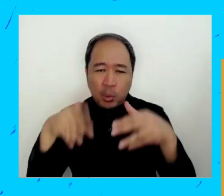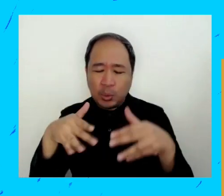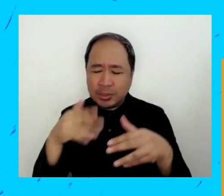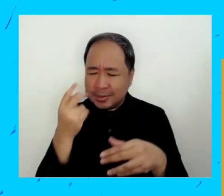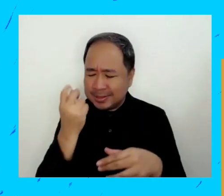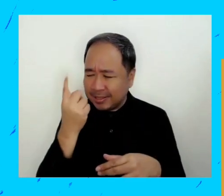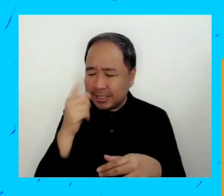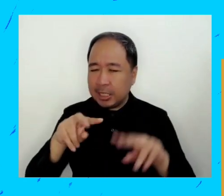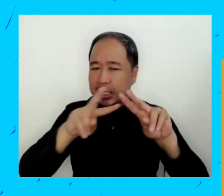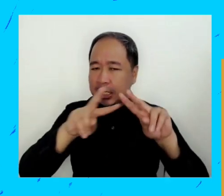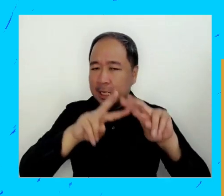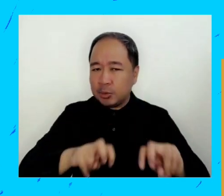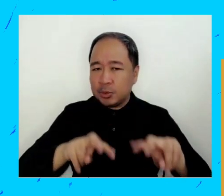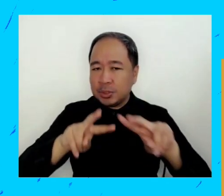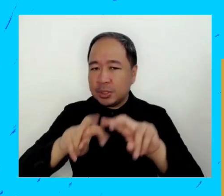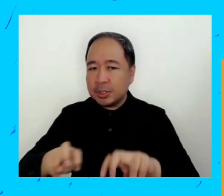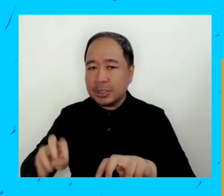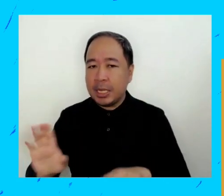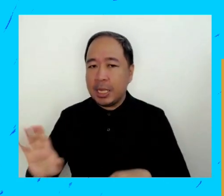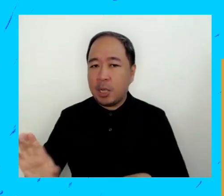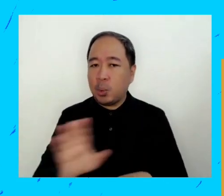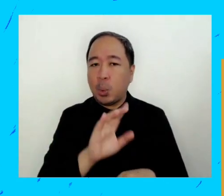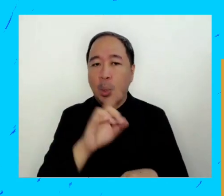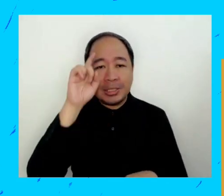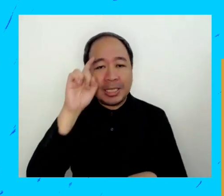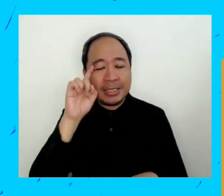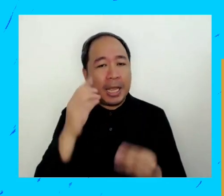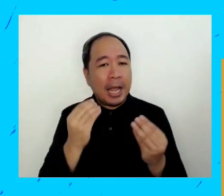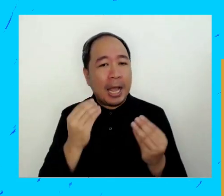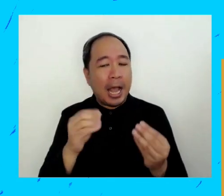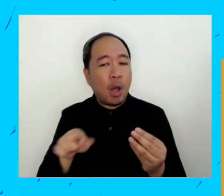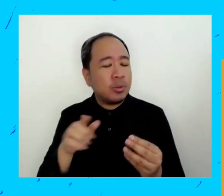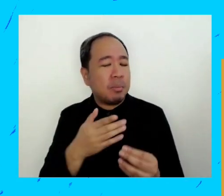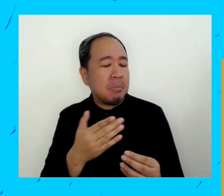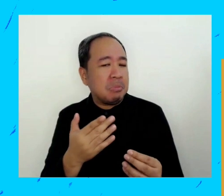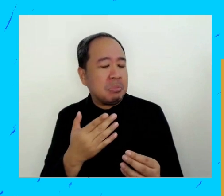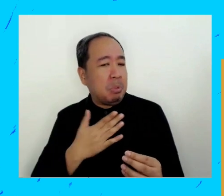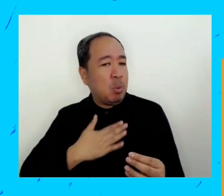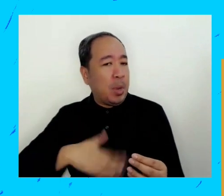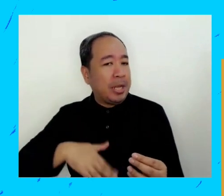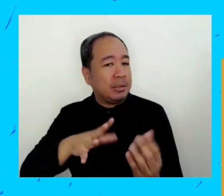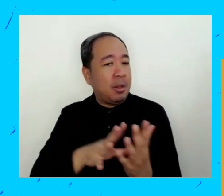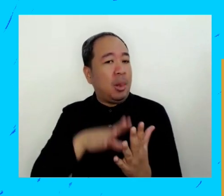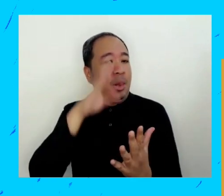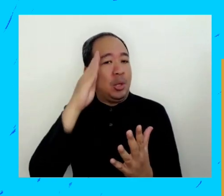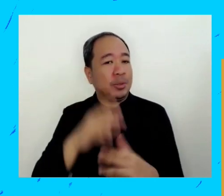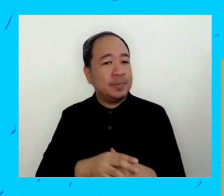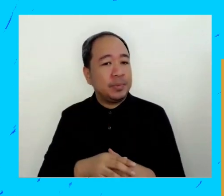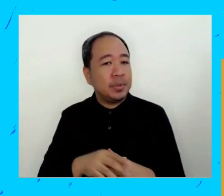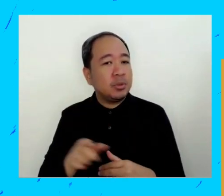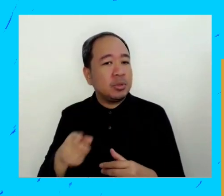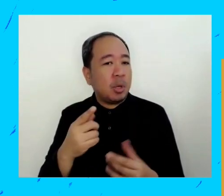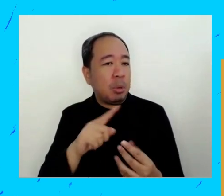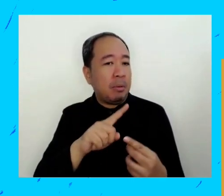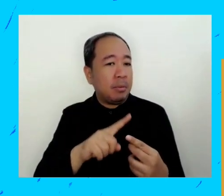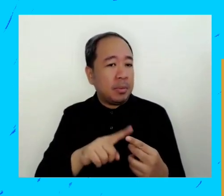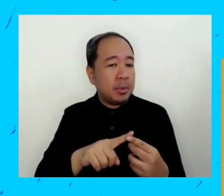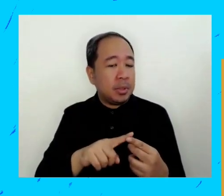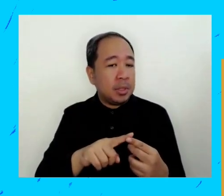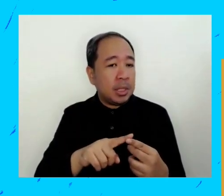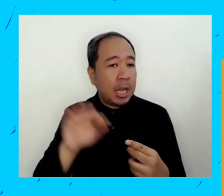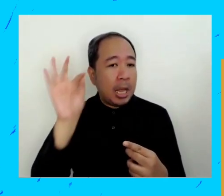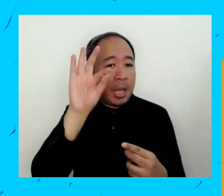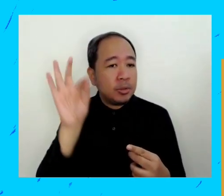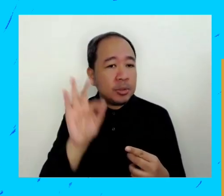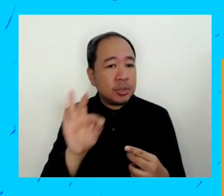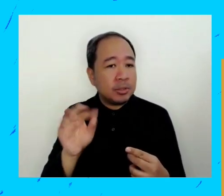qu'ils veulent le sexe et comment ils veulent les questions justement sur ce qu'ils